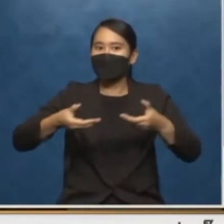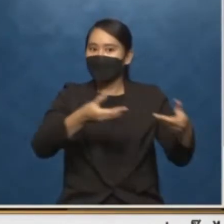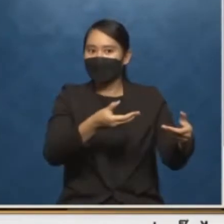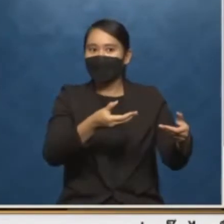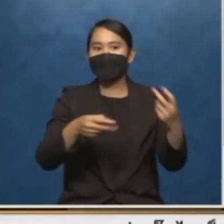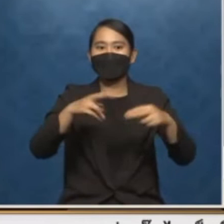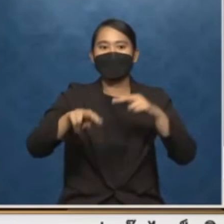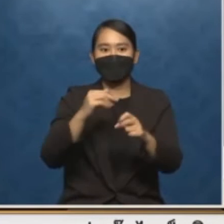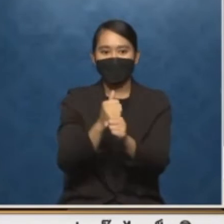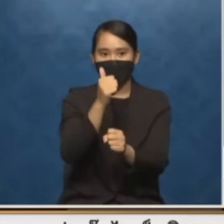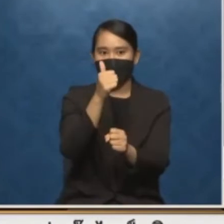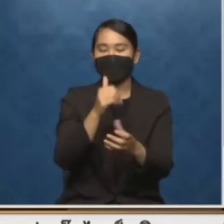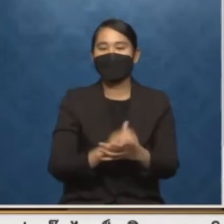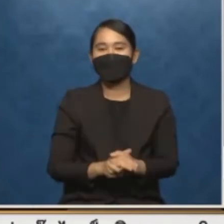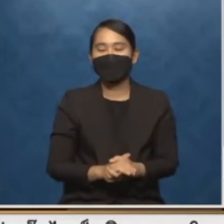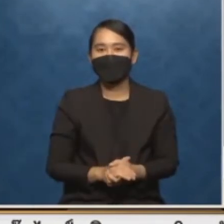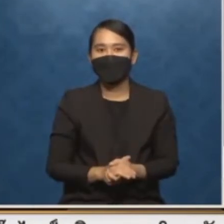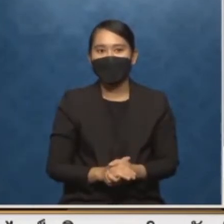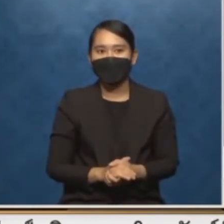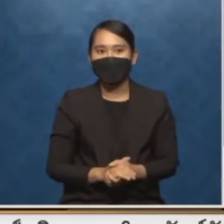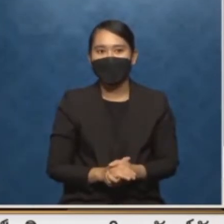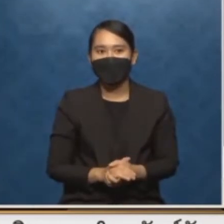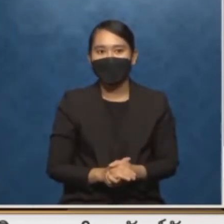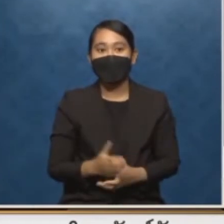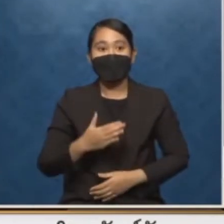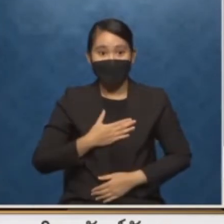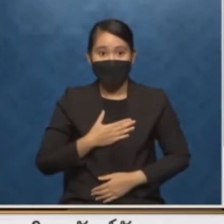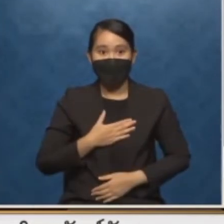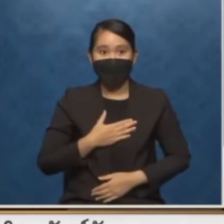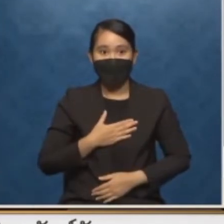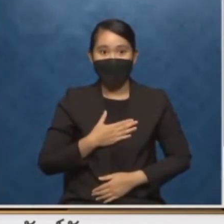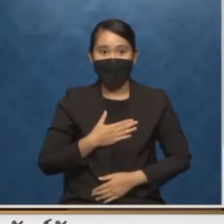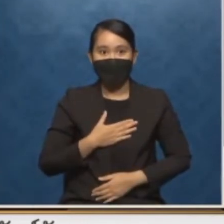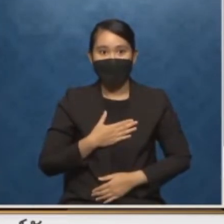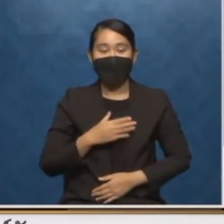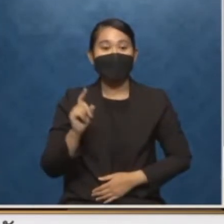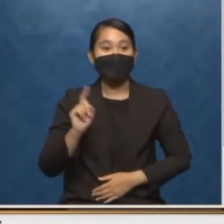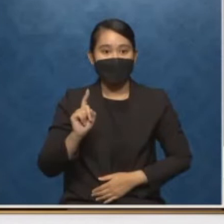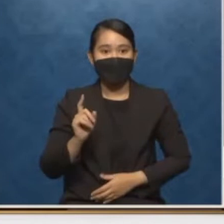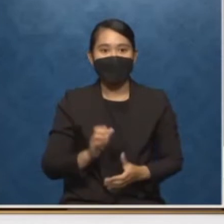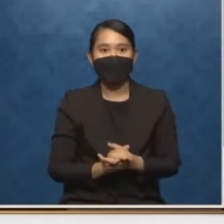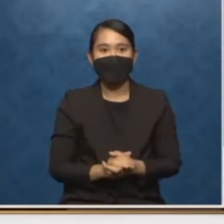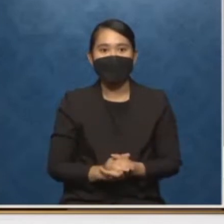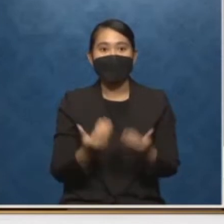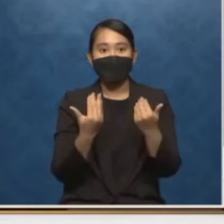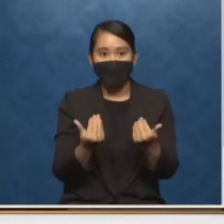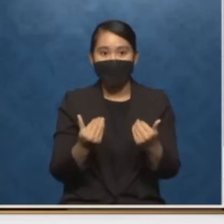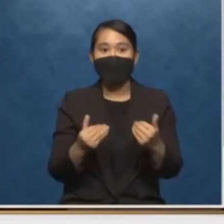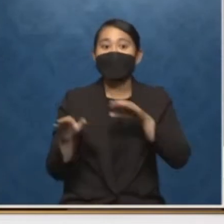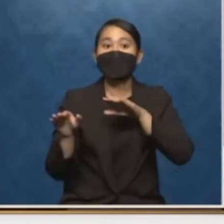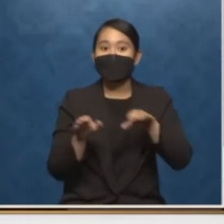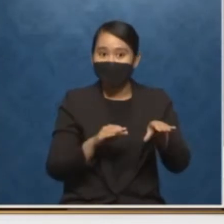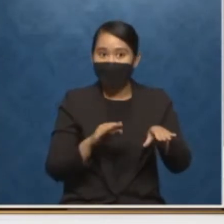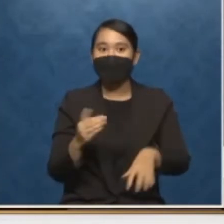ได้ดังนั้นผมจึงกราบเรียนว่าในเมื่อลักษณะความพร้อมแบบนี้การ